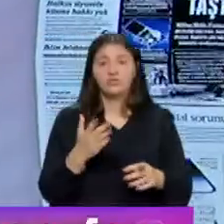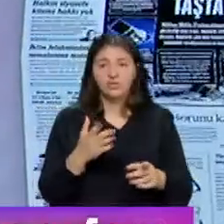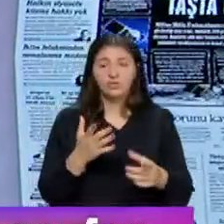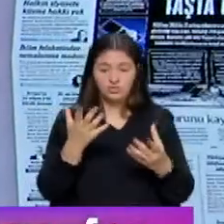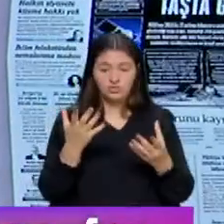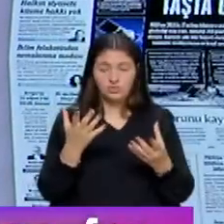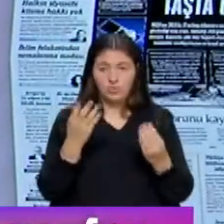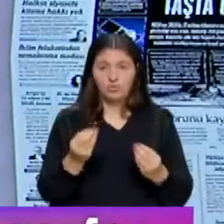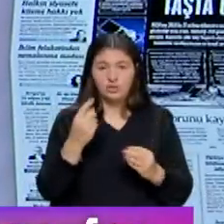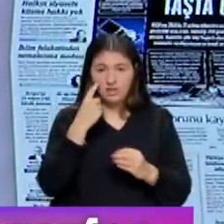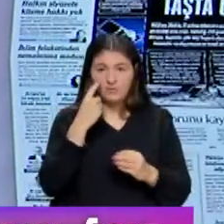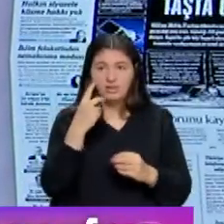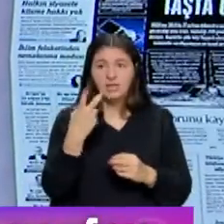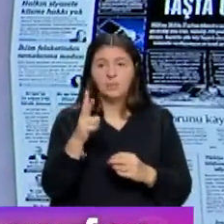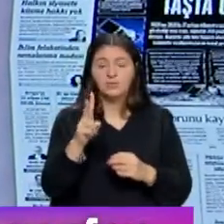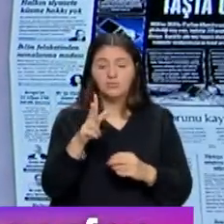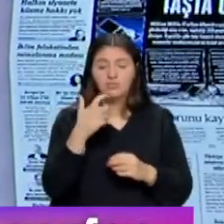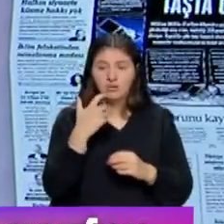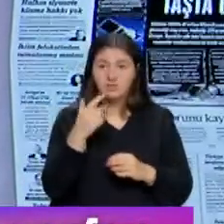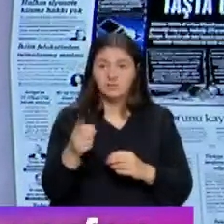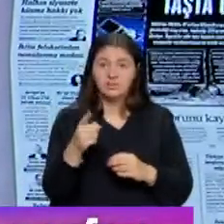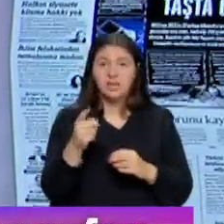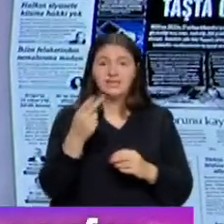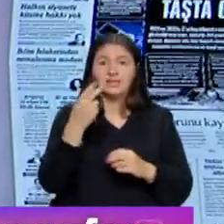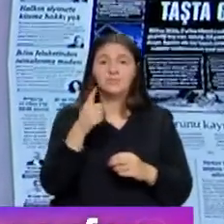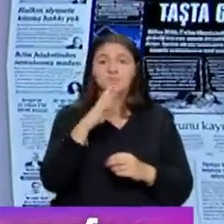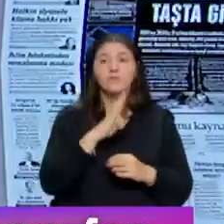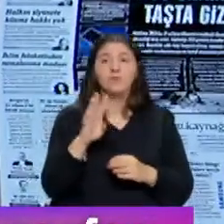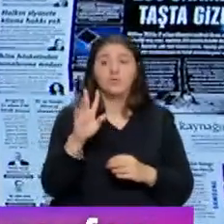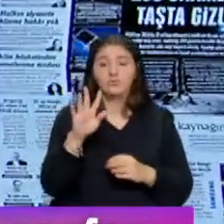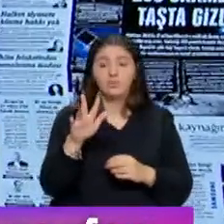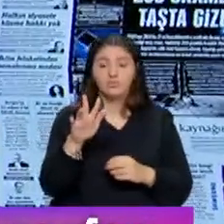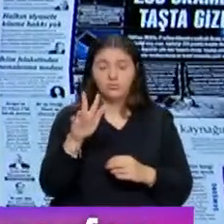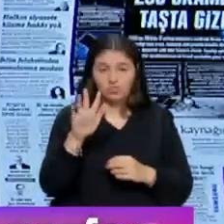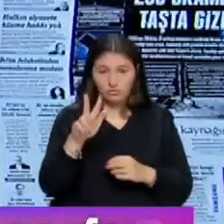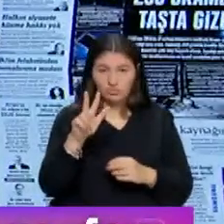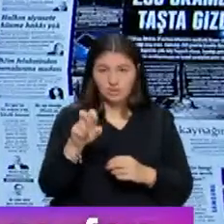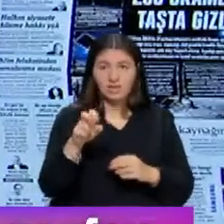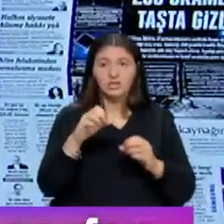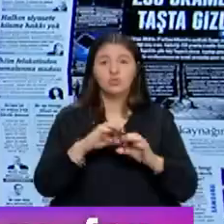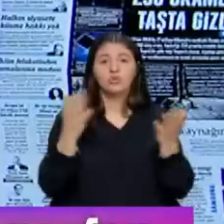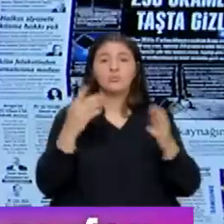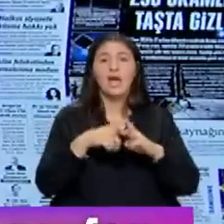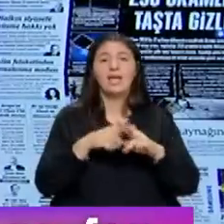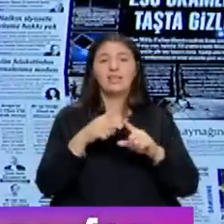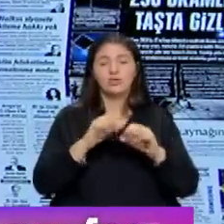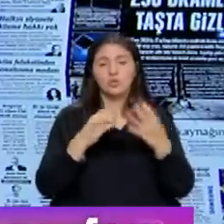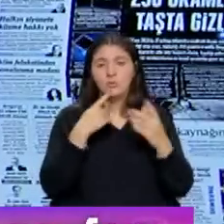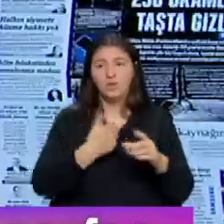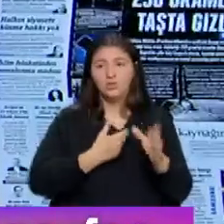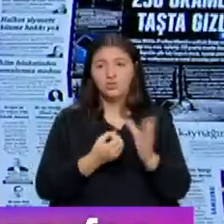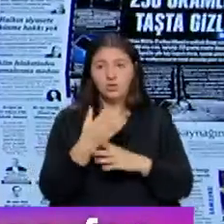Bulunduğunuz devlet 2023 senesinde 7.438 sayılı Sözde EYT çözümü diye bir yasa çıkarsa